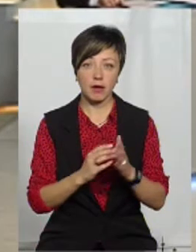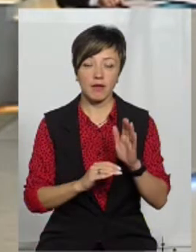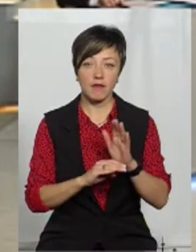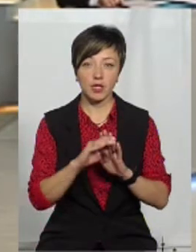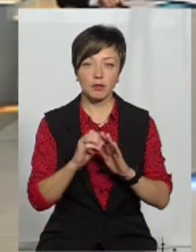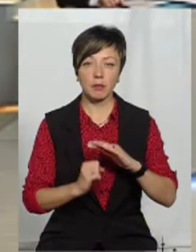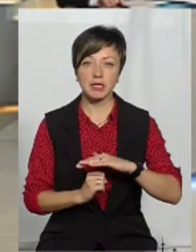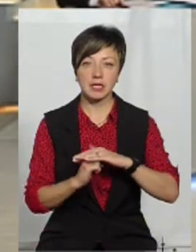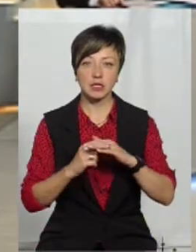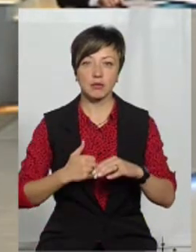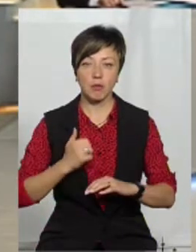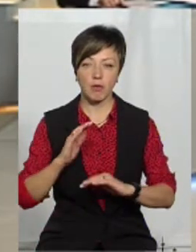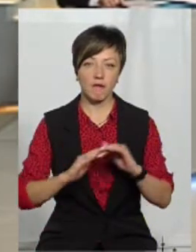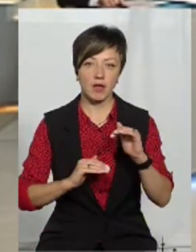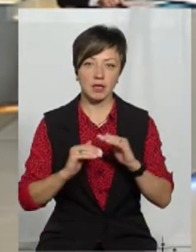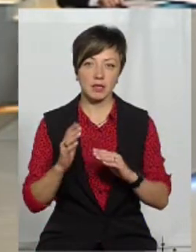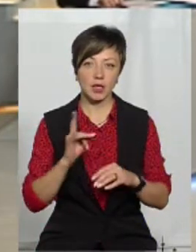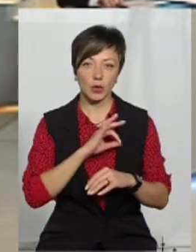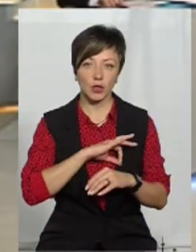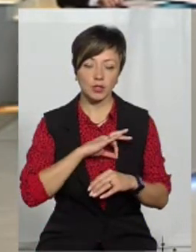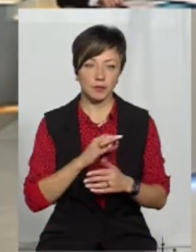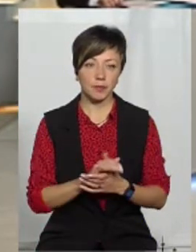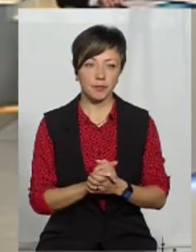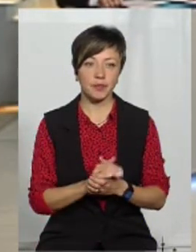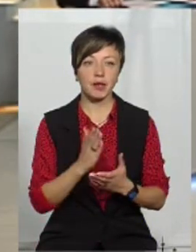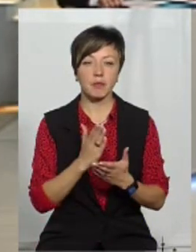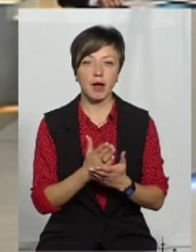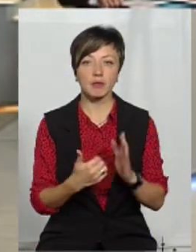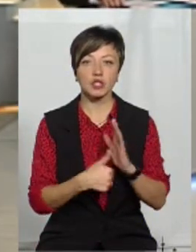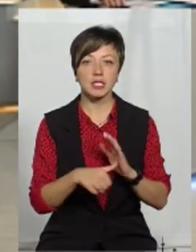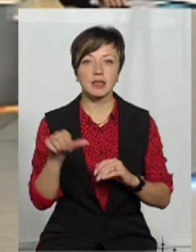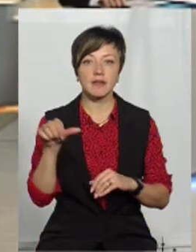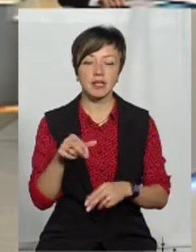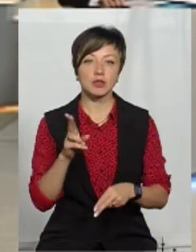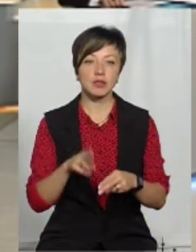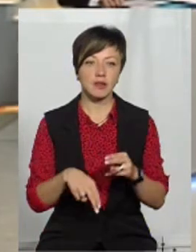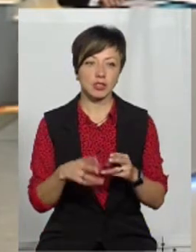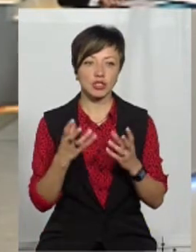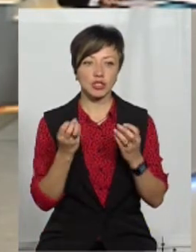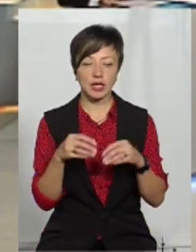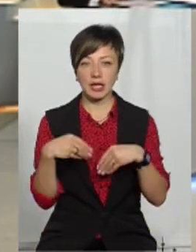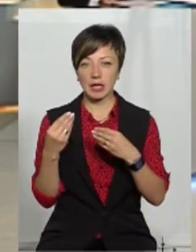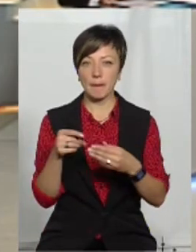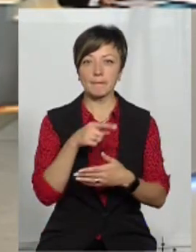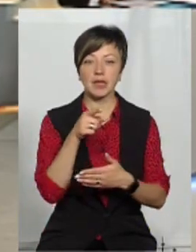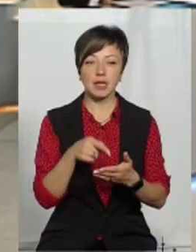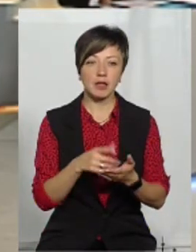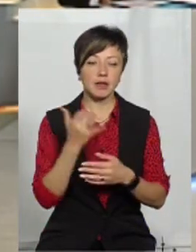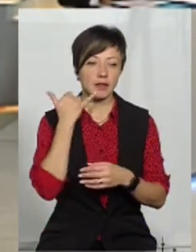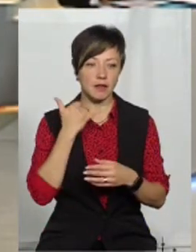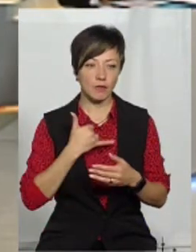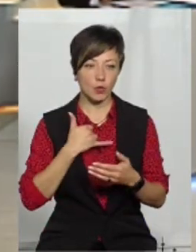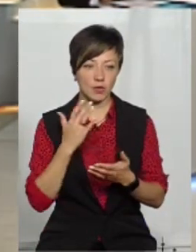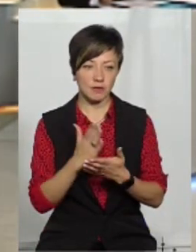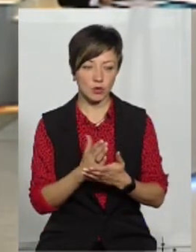вищий престиж самої професії, я думаю, на самому юридичному ринку. Зрозуміло. І маємо 6 хвилин до завершення. Шановні експерти, ще надам вам питання, але маємо телефонний